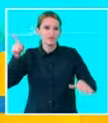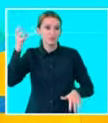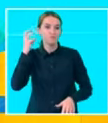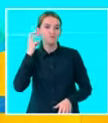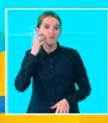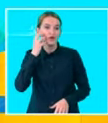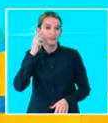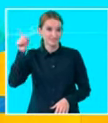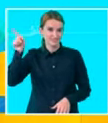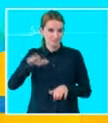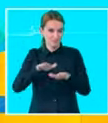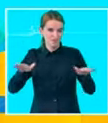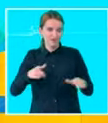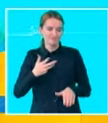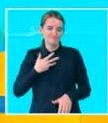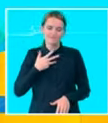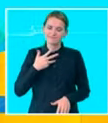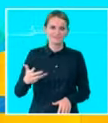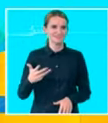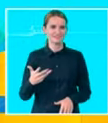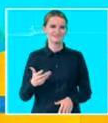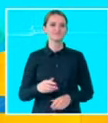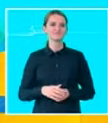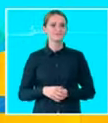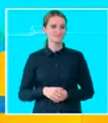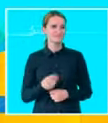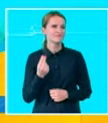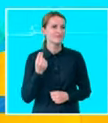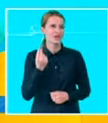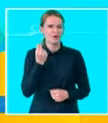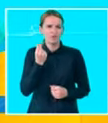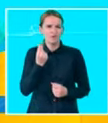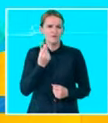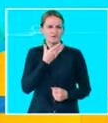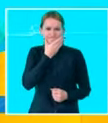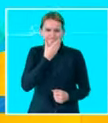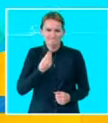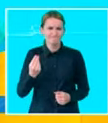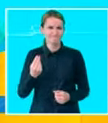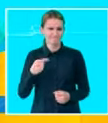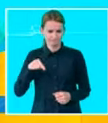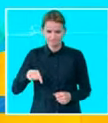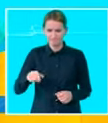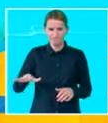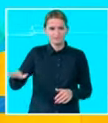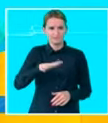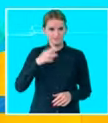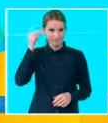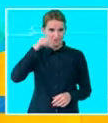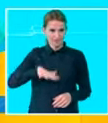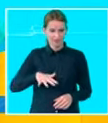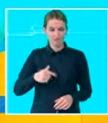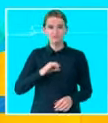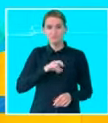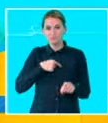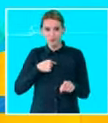приказка става тук с хората, които са си моите хора и моите приятели. Да, насякъде мога да се чувствам уютно, мога да си намеря моите места